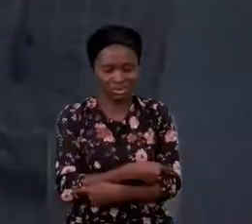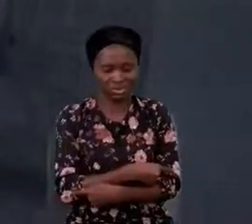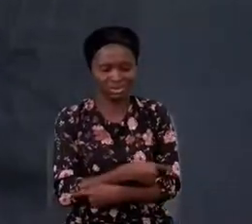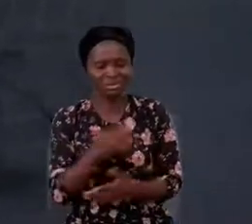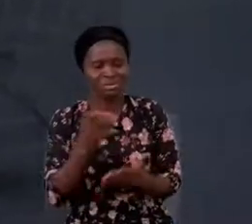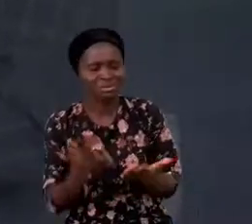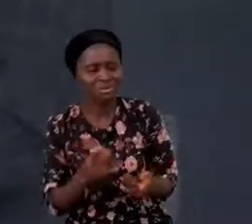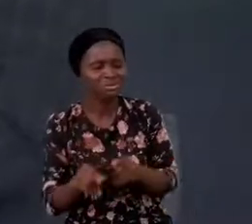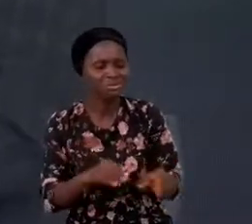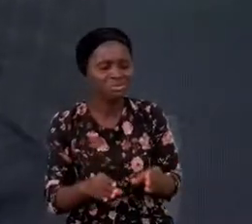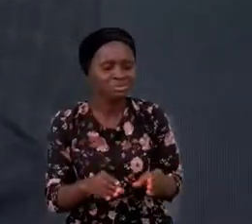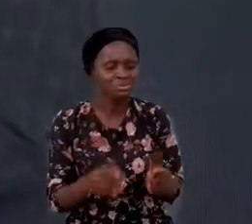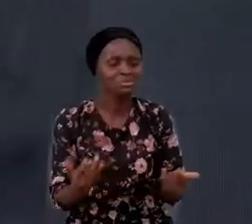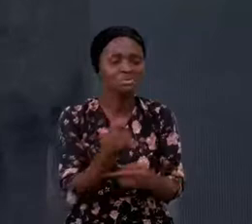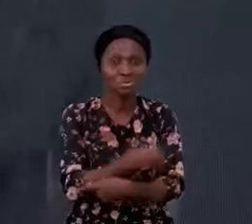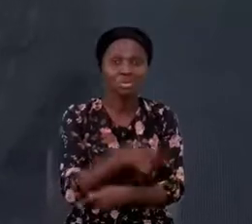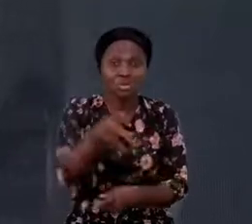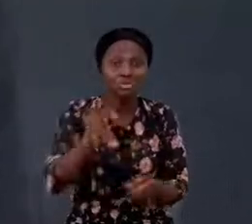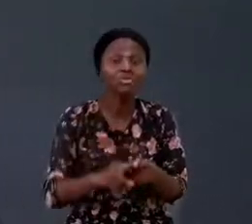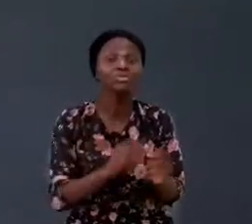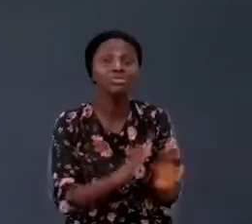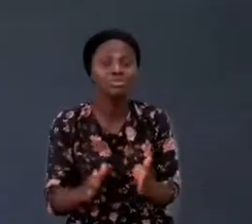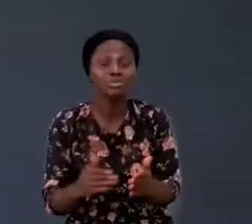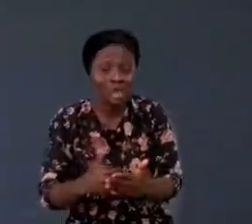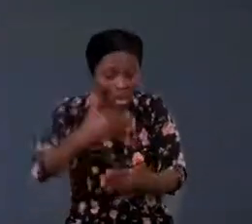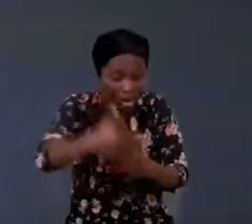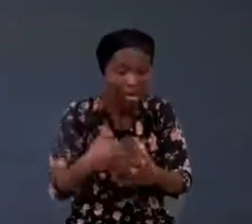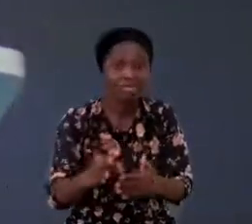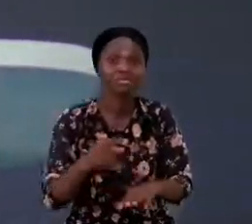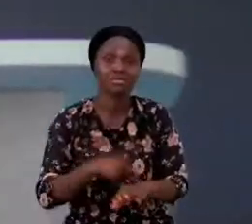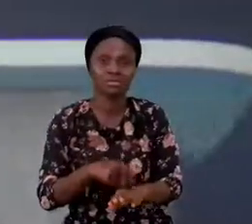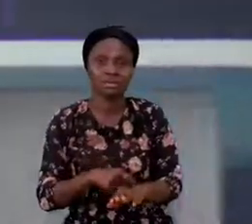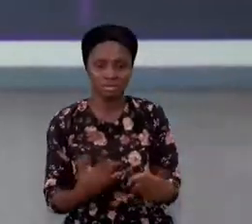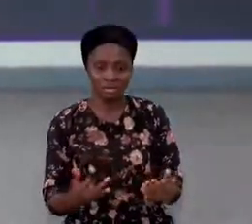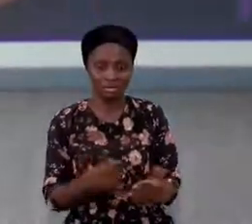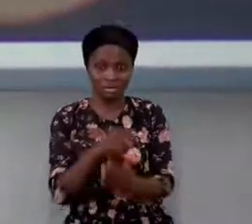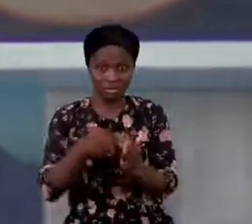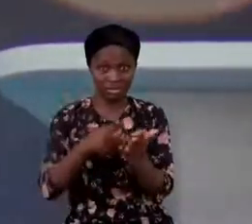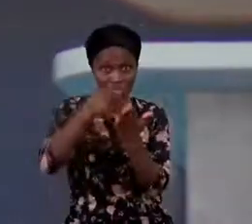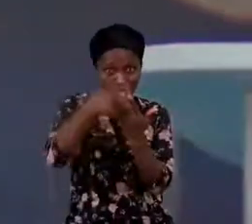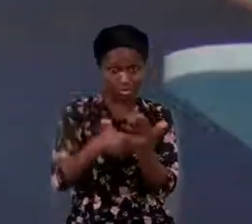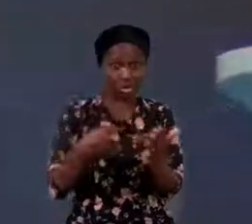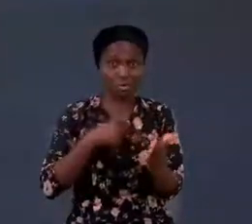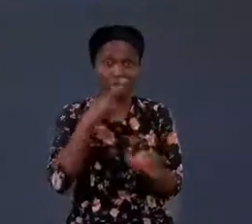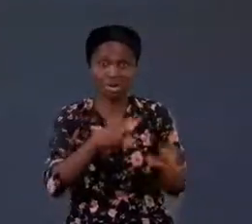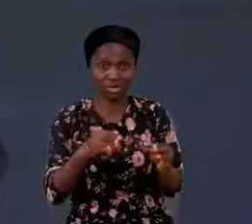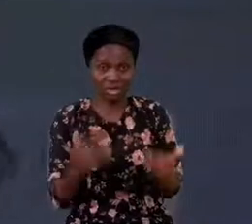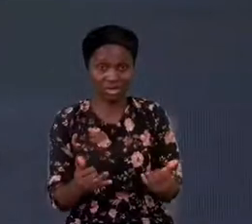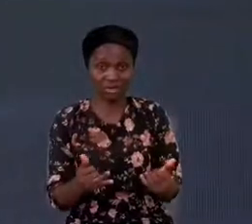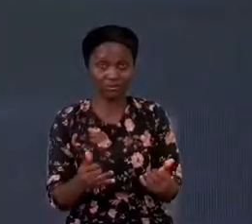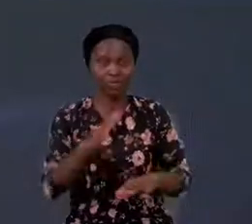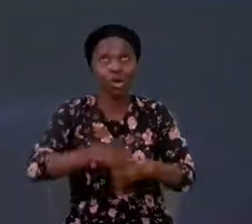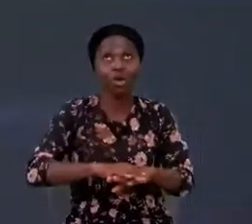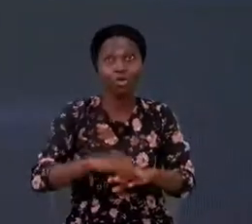Ce programme, nous avions dit le samedi, le 26 novembre, nous